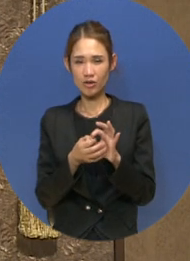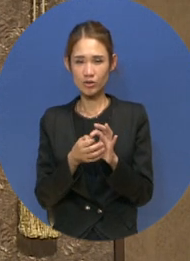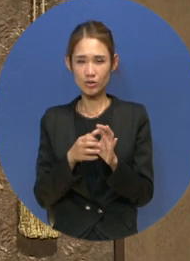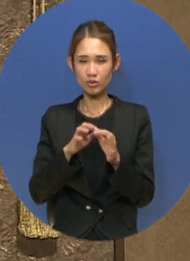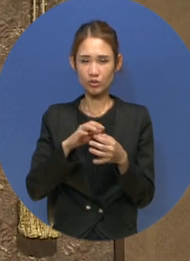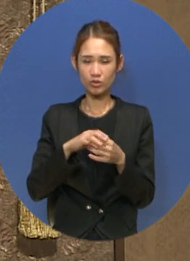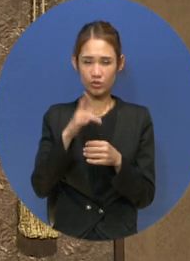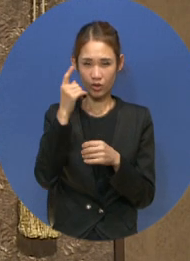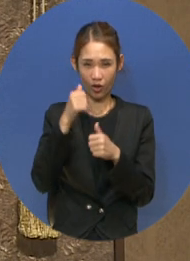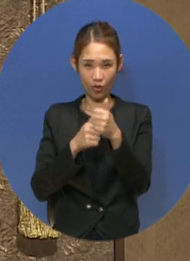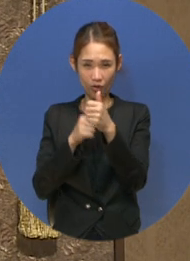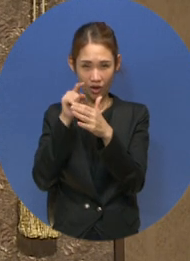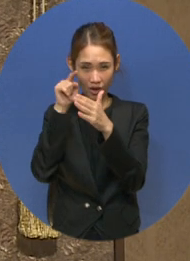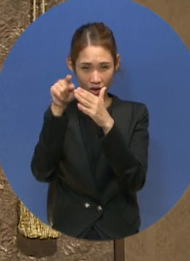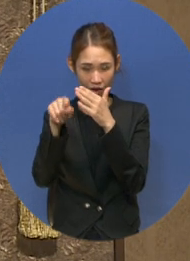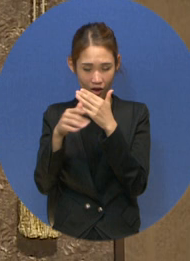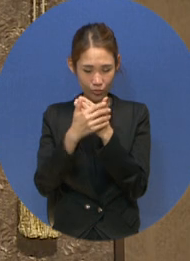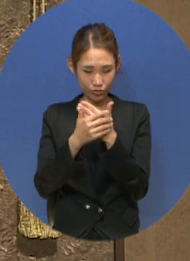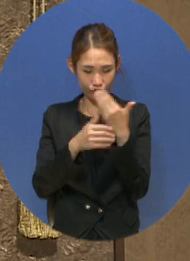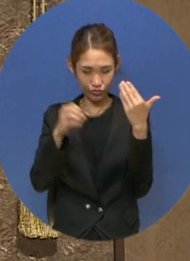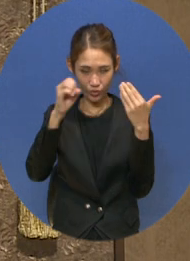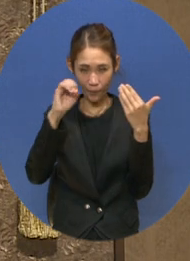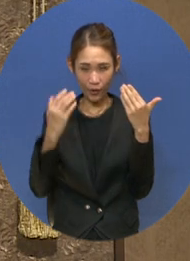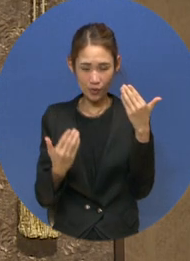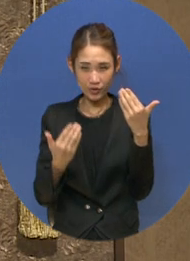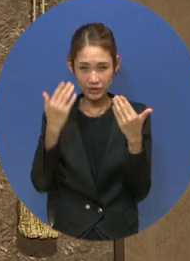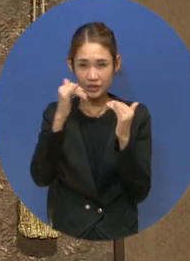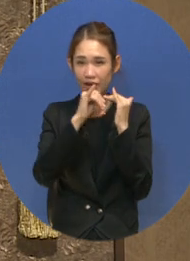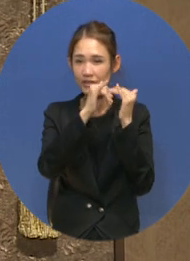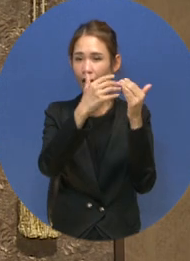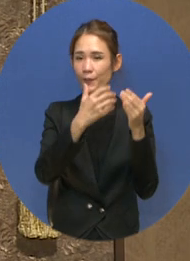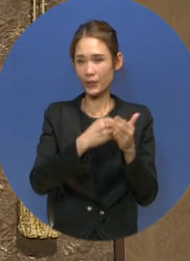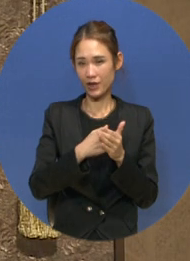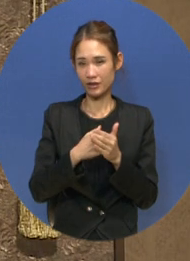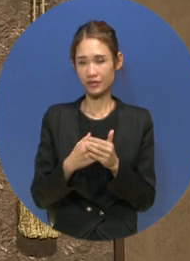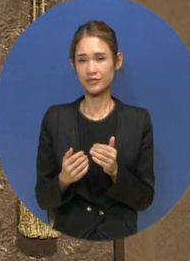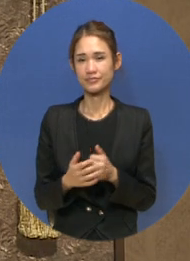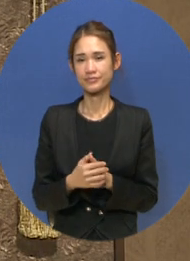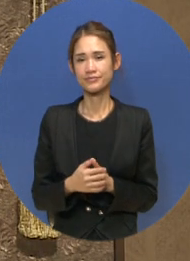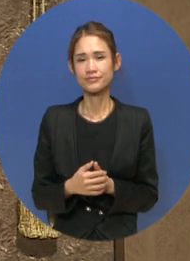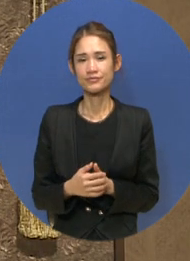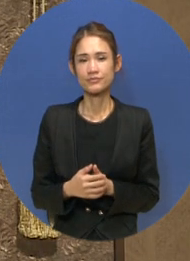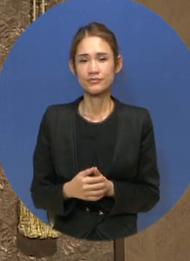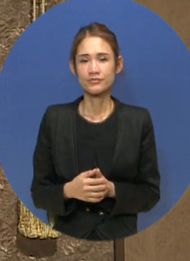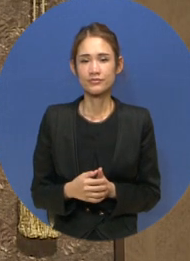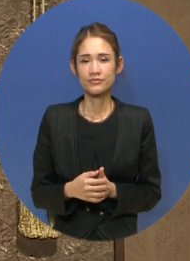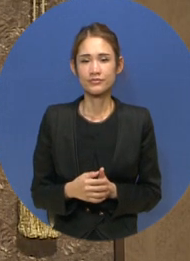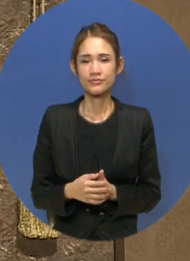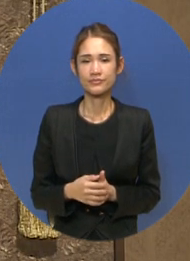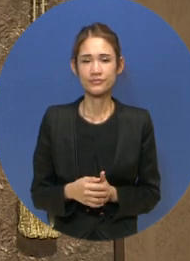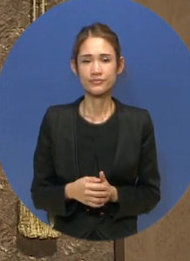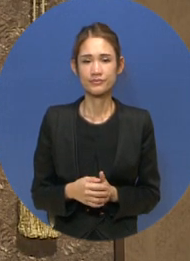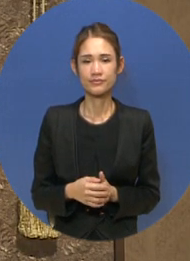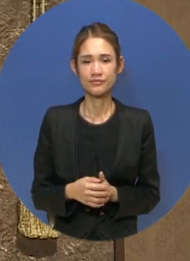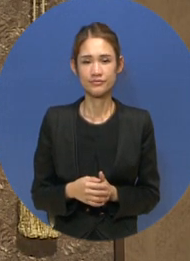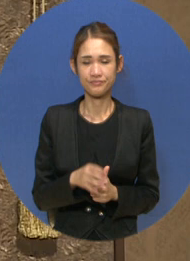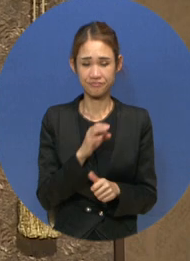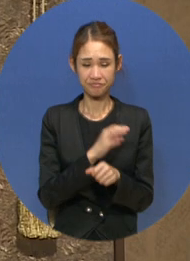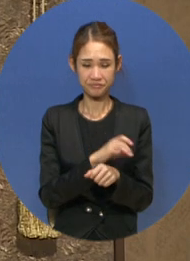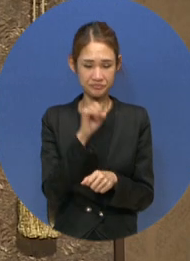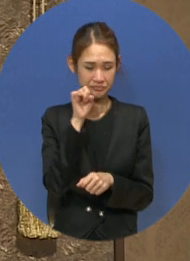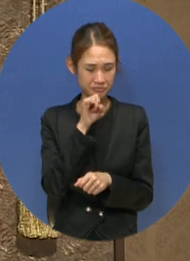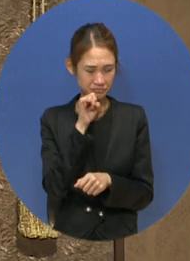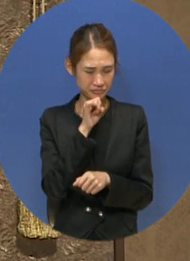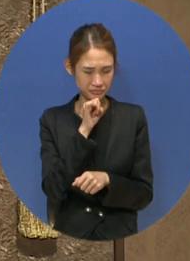뛰어넘어갔고 서예전에 나가면 뭐 90% 이상이 수상을 하시고요. 굉장히 뭐 이제는 뭐 단순한